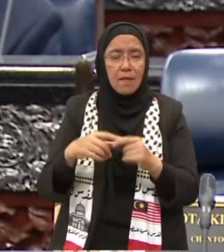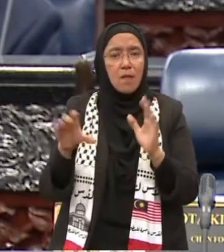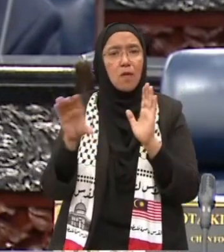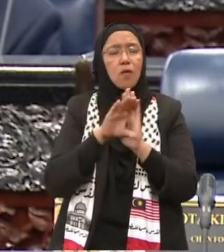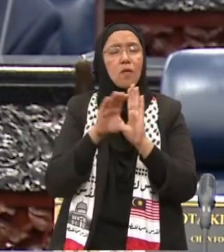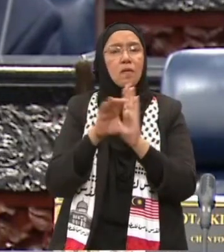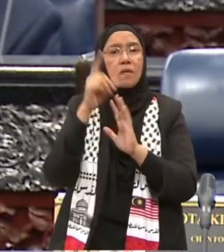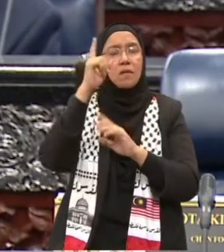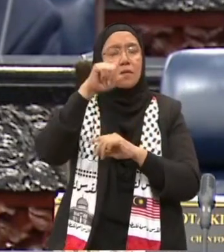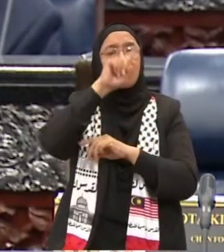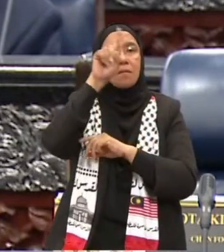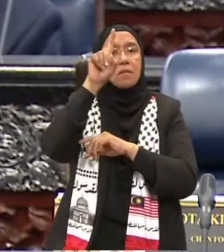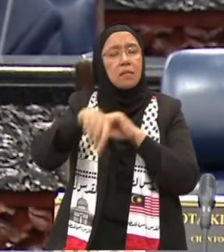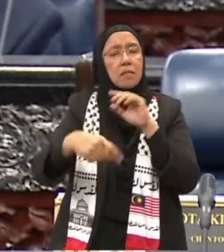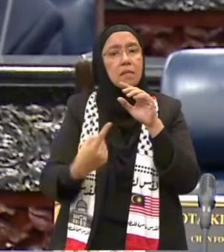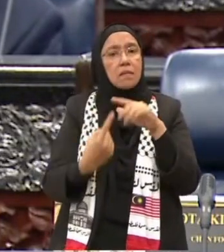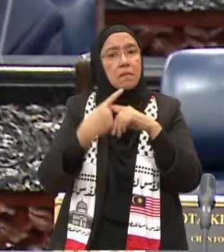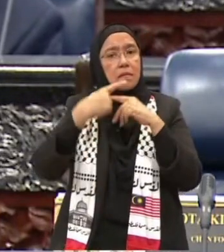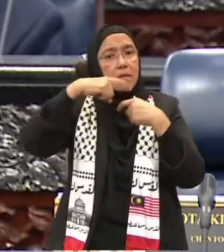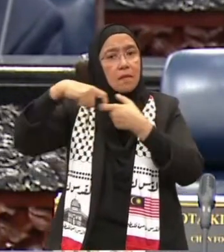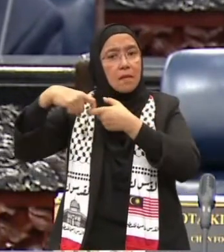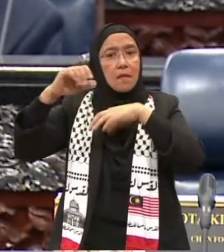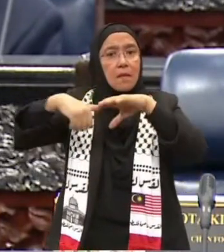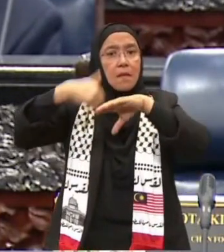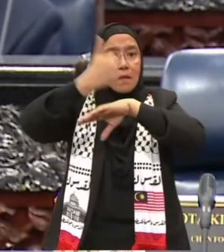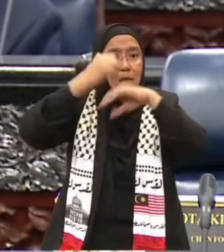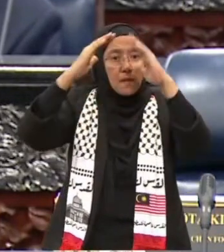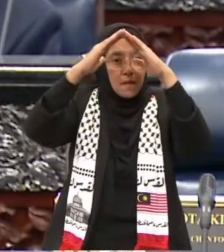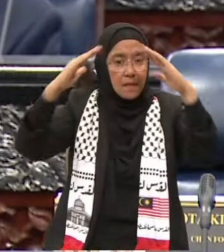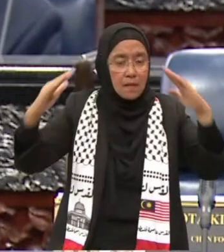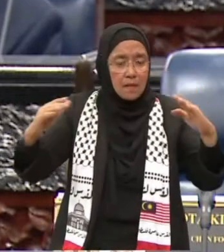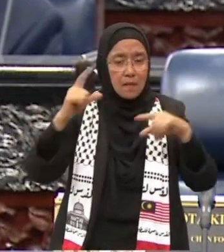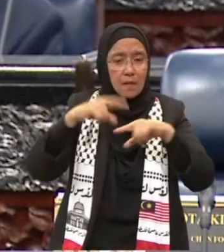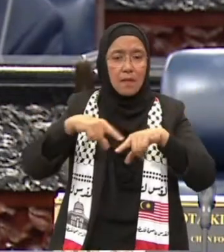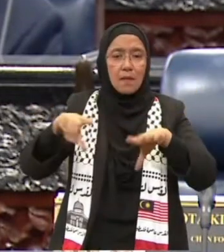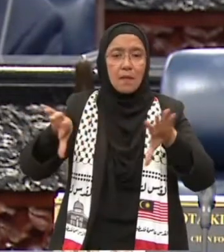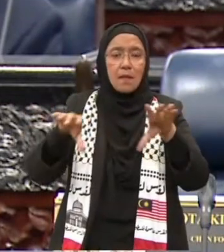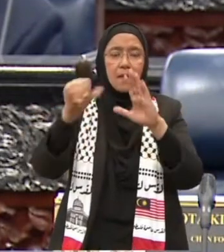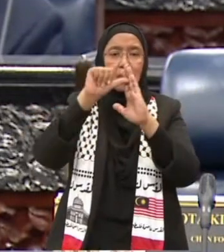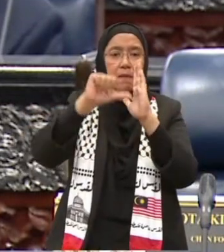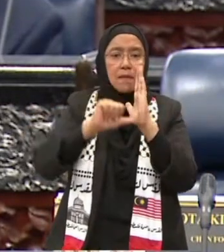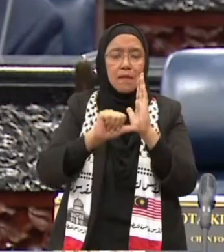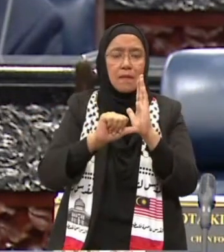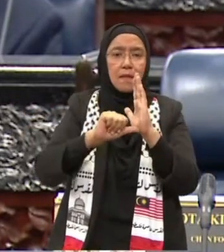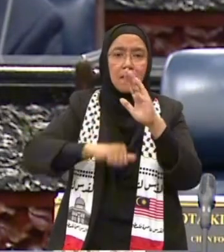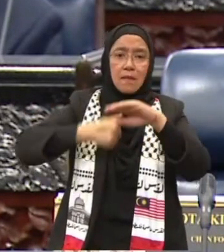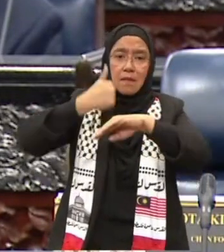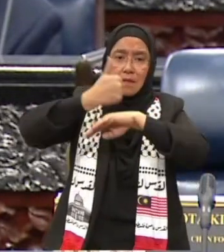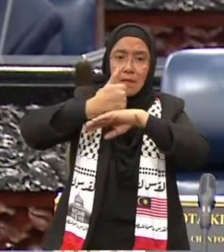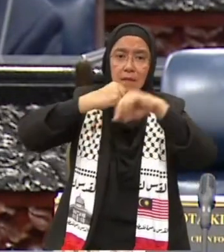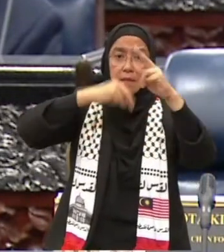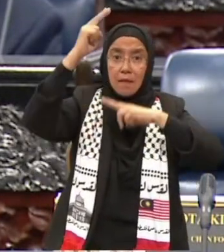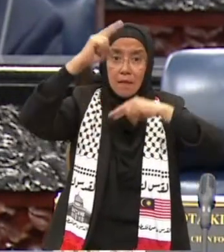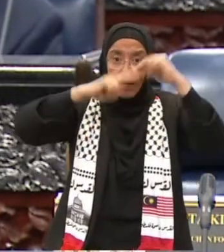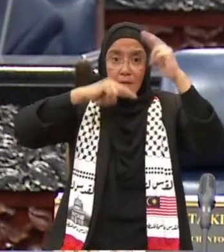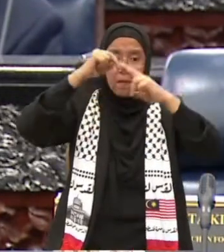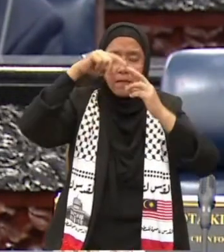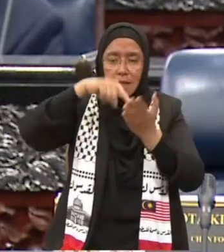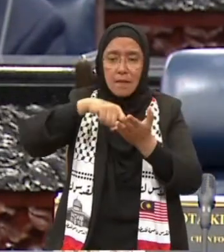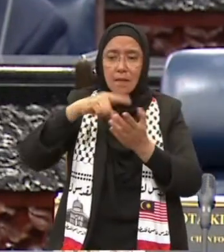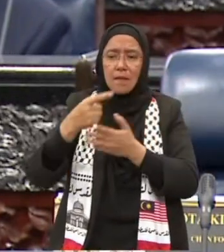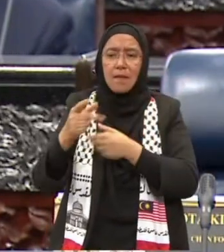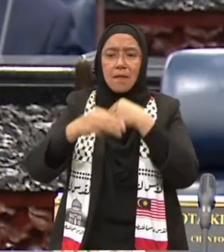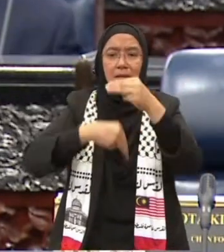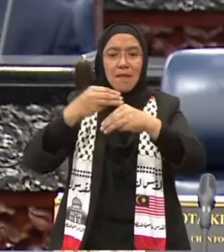membina rumah, untuk masuk bawah Akta Pembangunan Perumahan ini, maka pemaju itu perlu